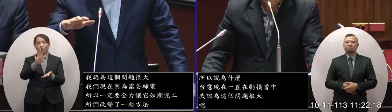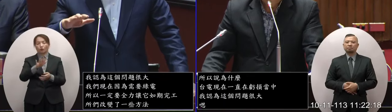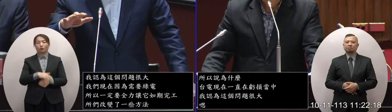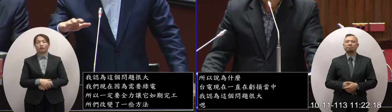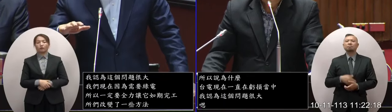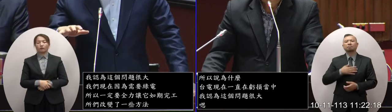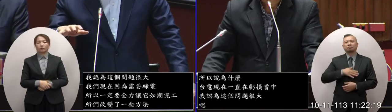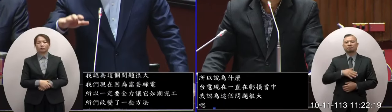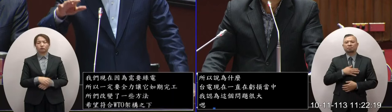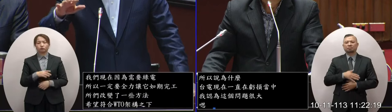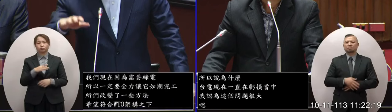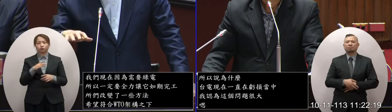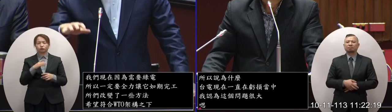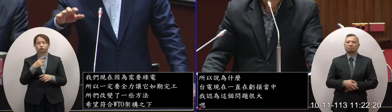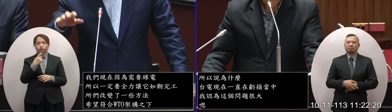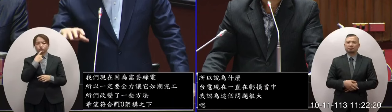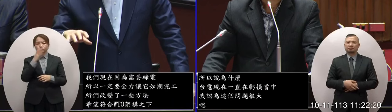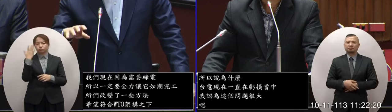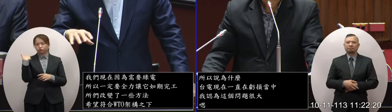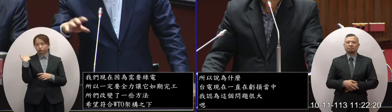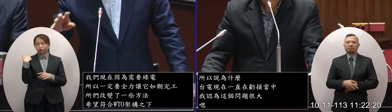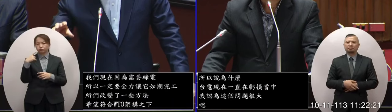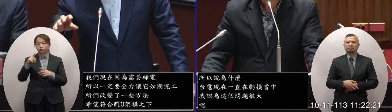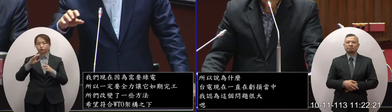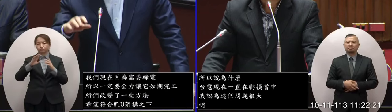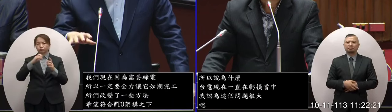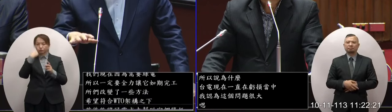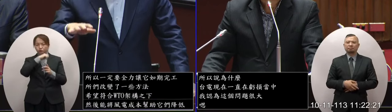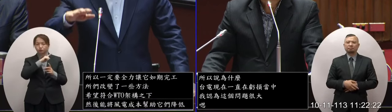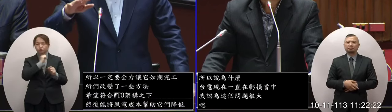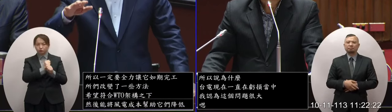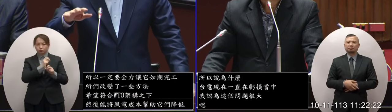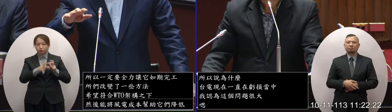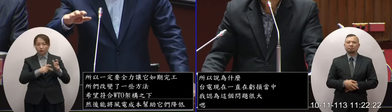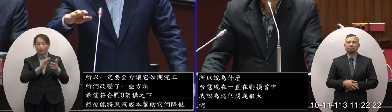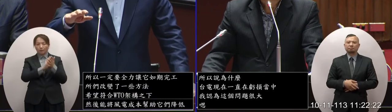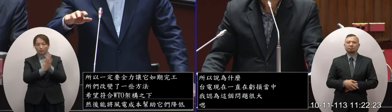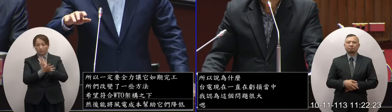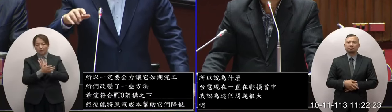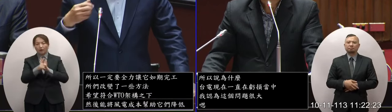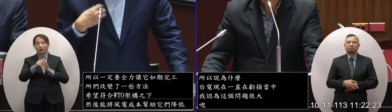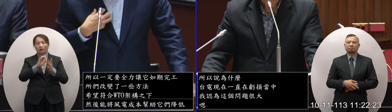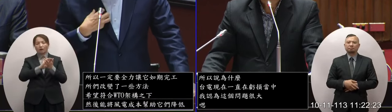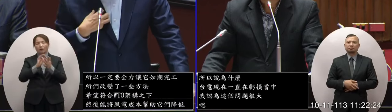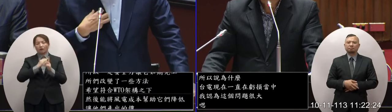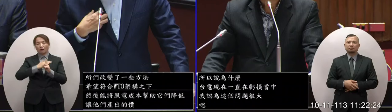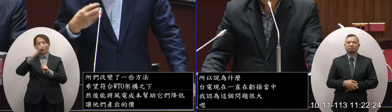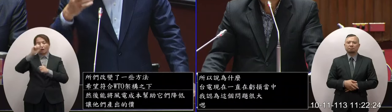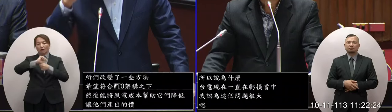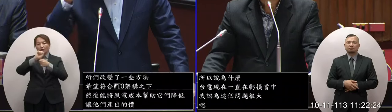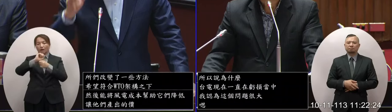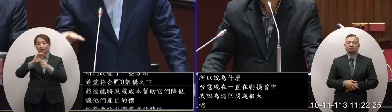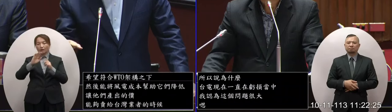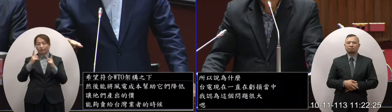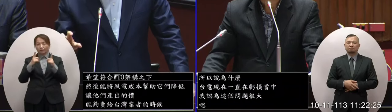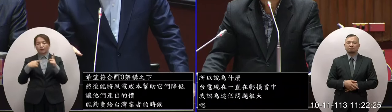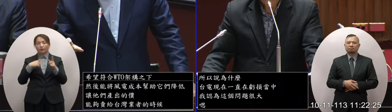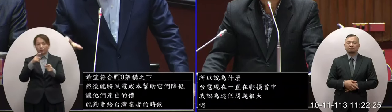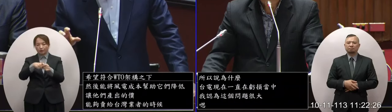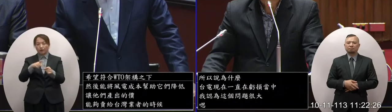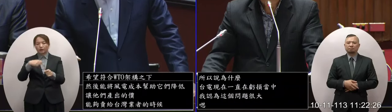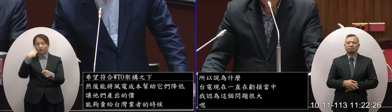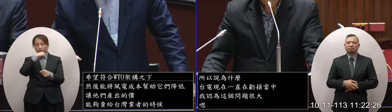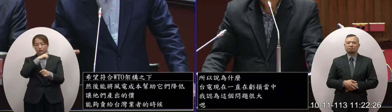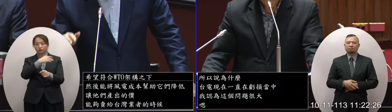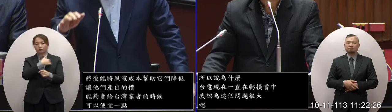吼，不要讲吼，诶，过去因为国产化导致因的成本增加，我们现在目的是帮助国